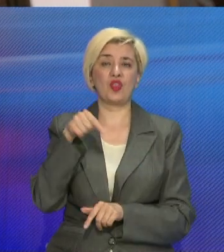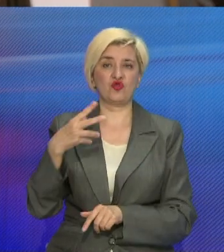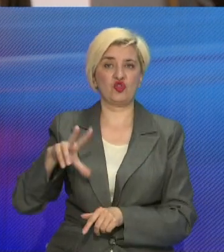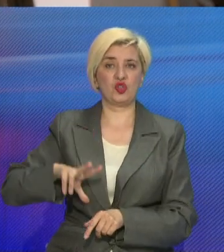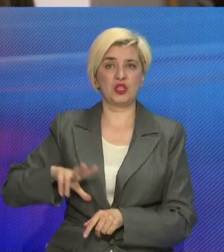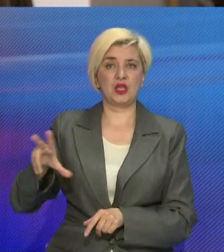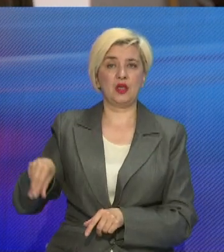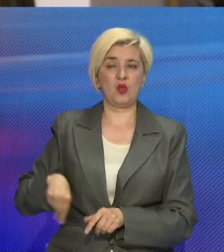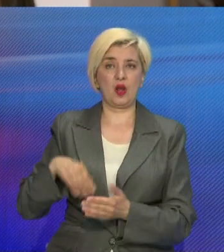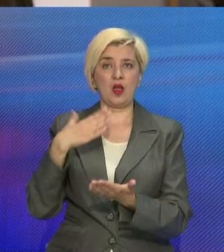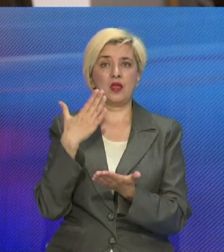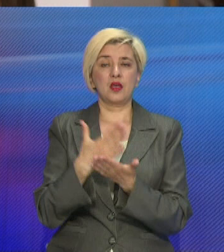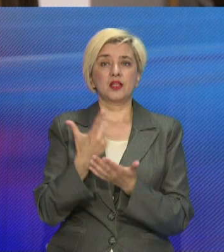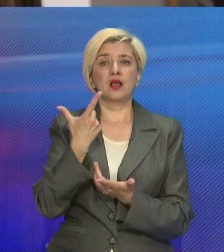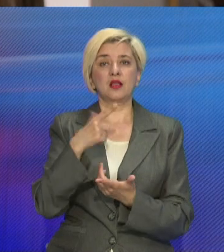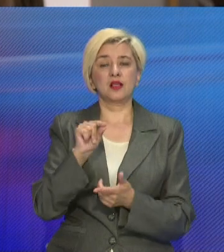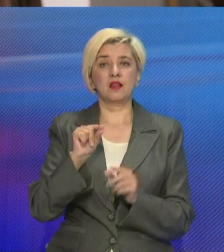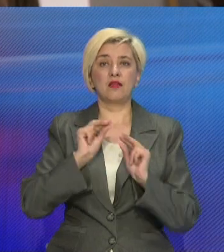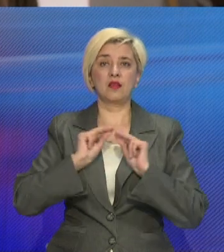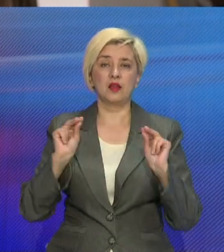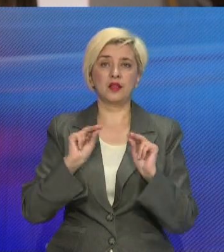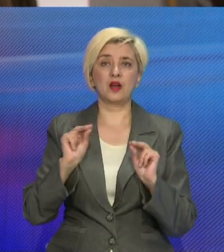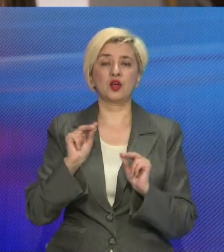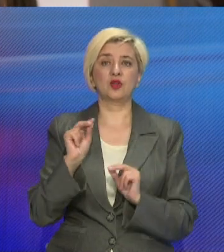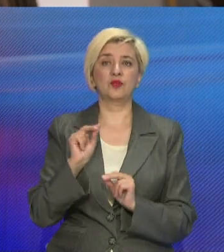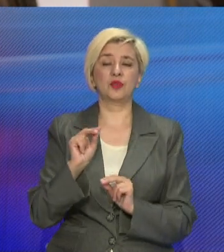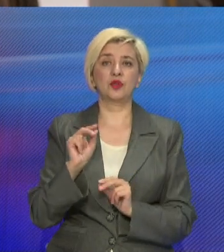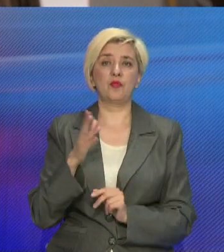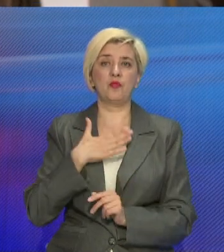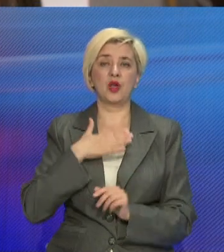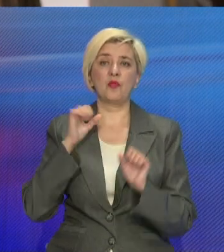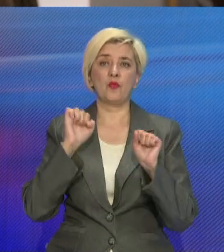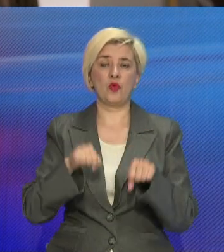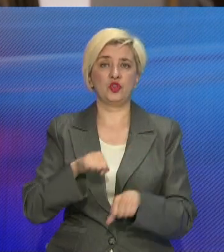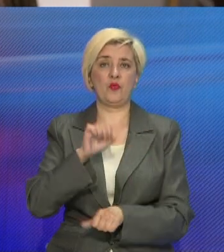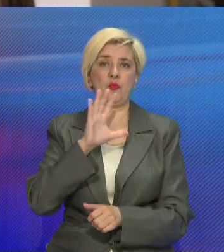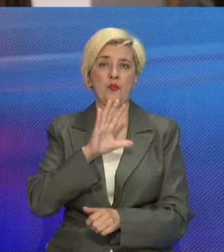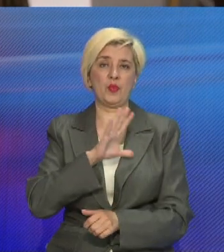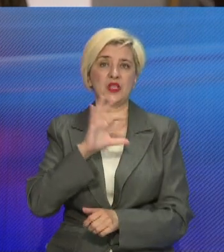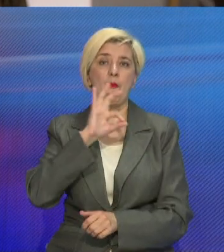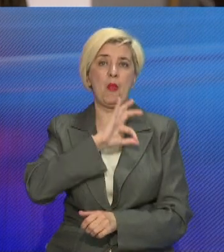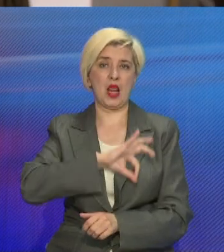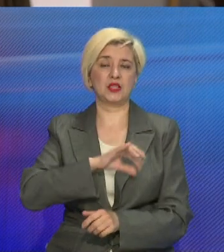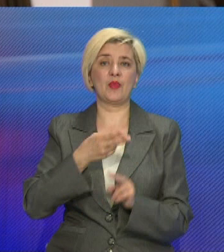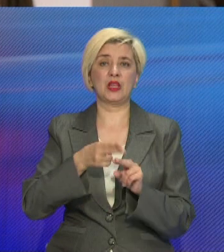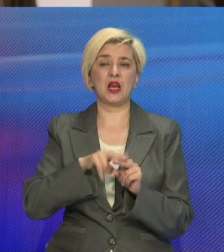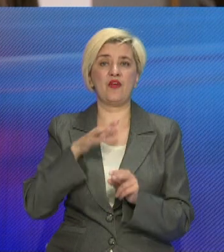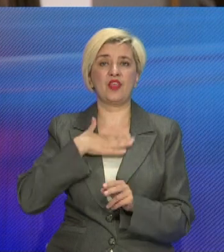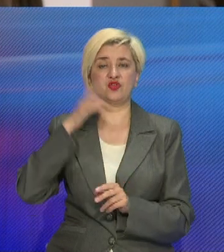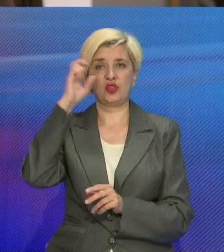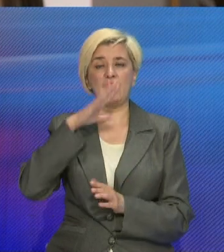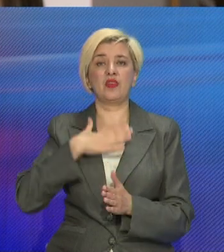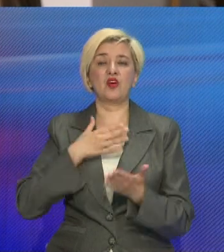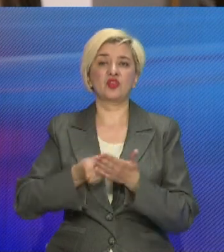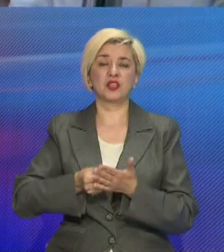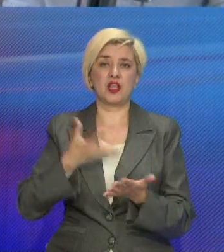есть, где-то тренера, что то есть мы можем что-то даже быть полезными для нашей страны. То есть нас ценят, уважают.